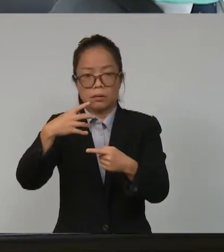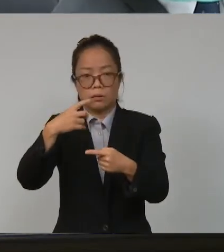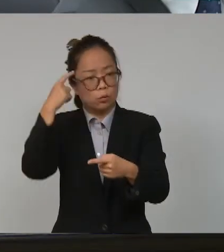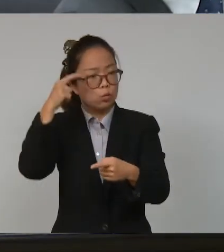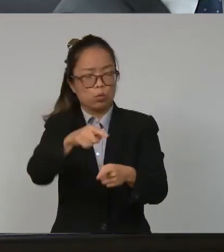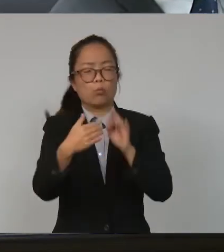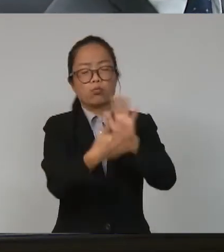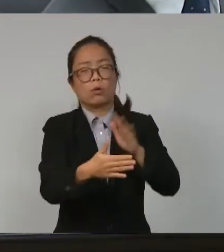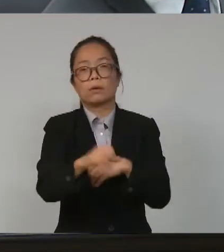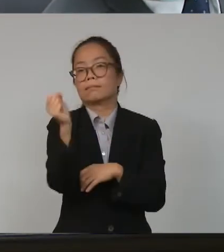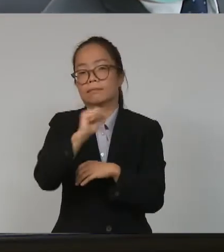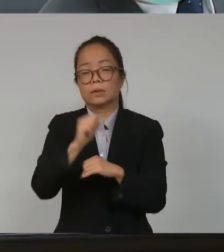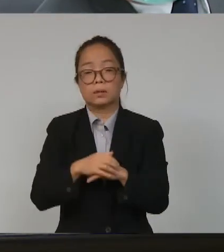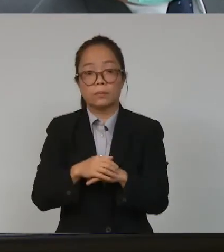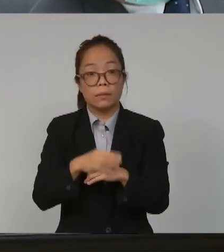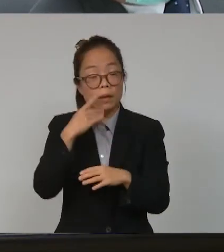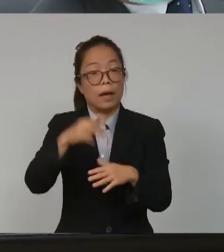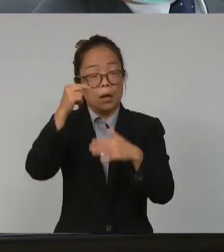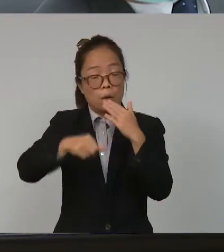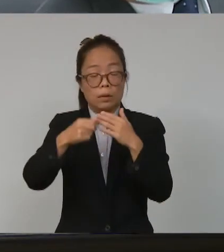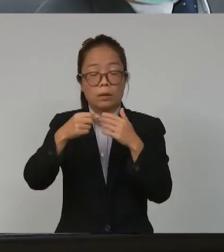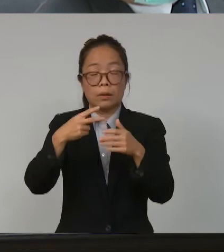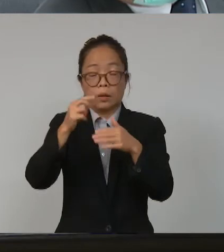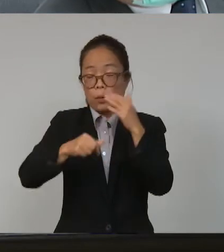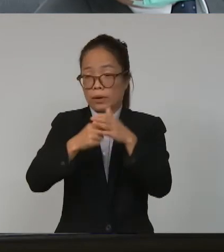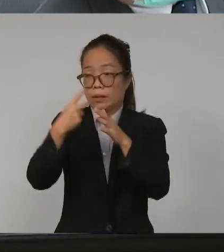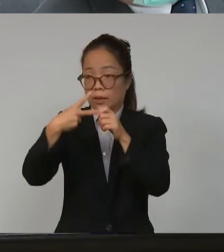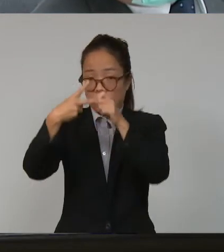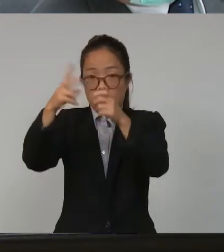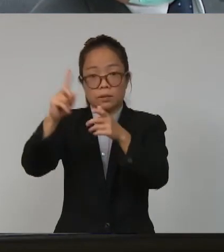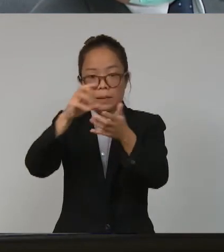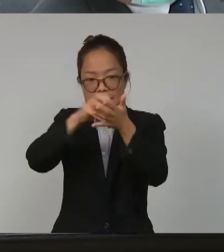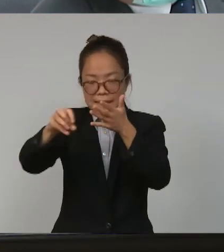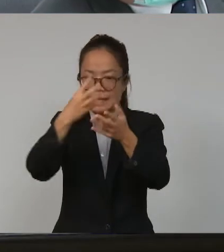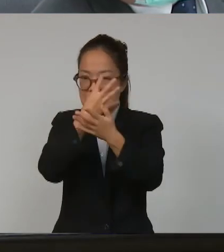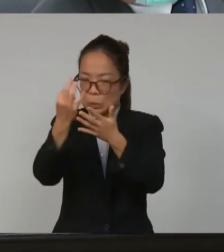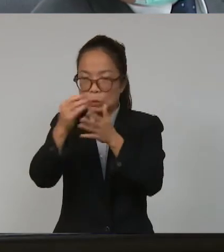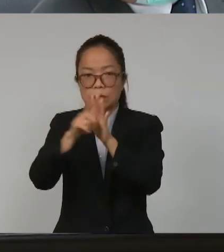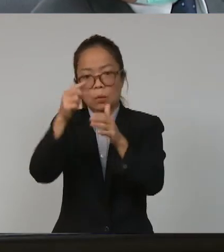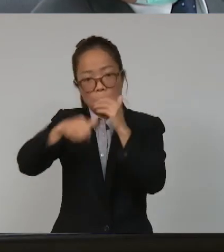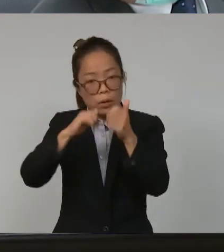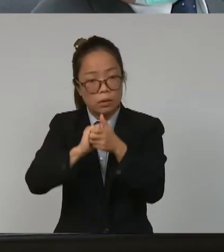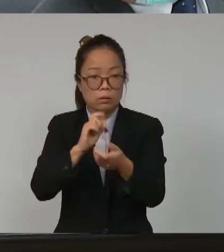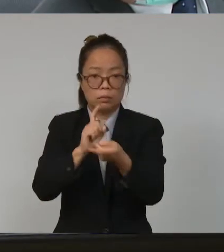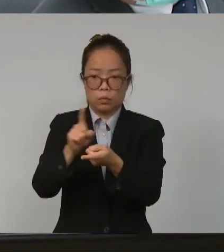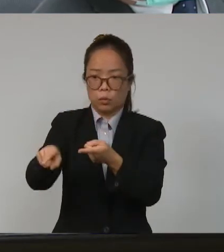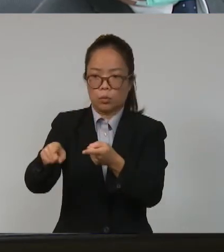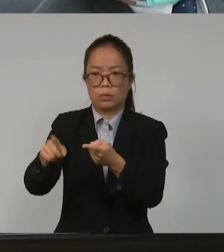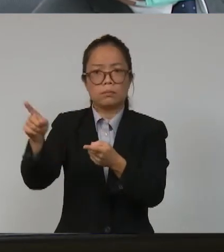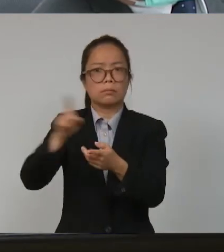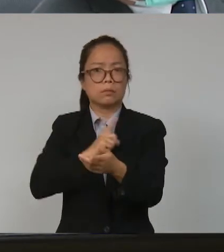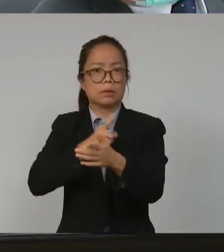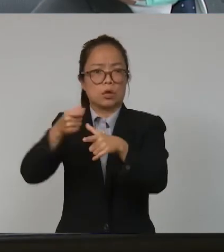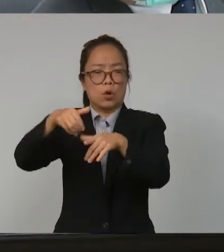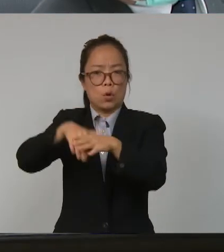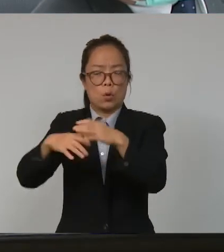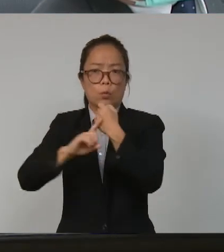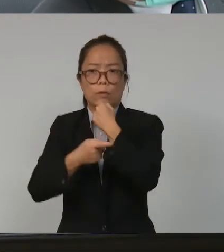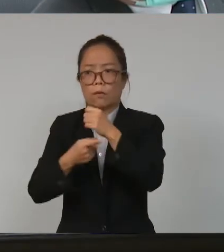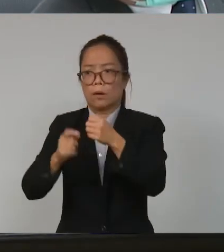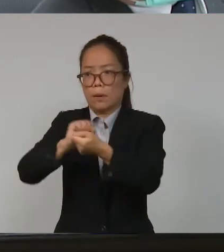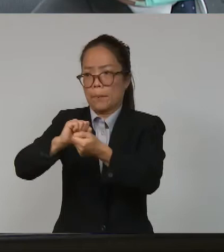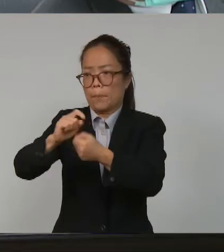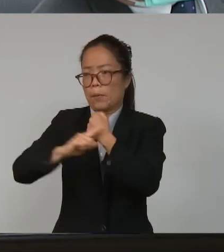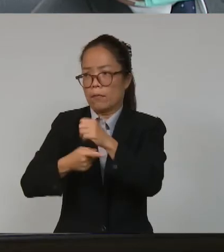他嘛。那你再看一下第二规定，就是他的字数啊这些的规定，他也没有违反你的 中选会的办法